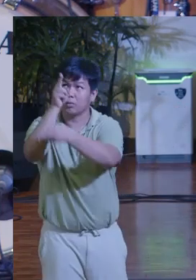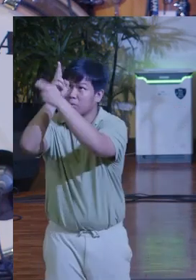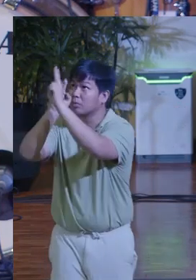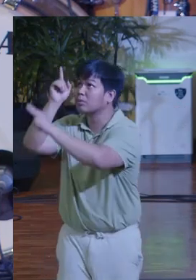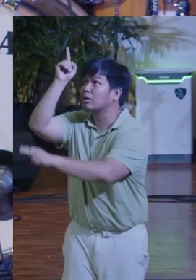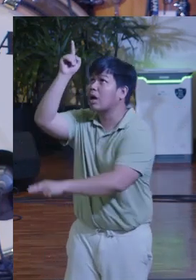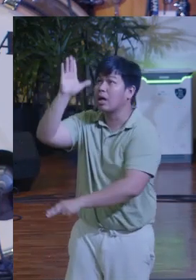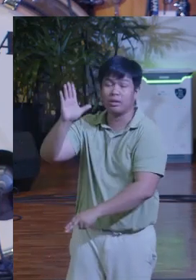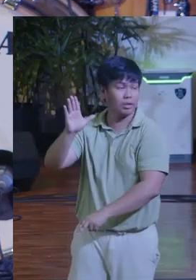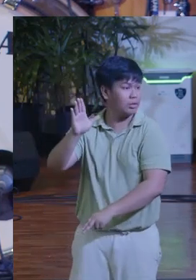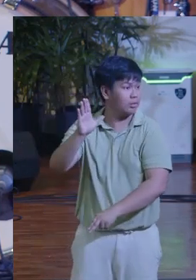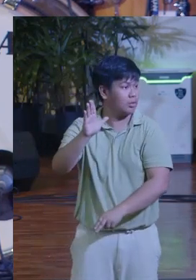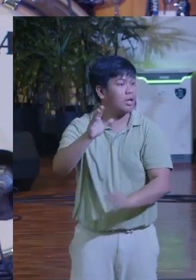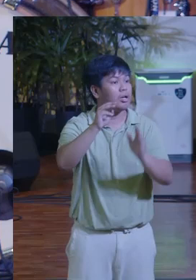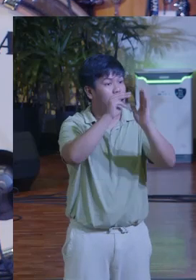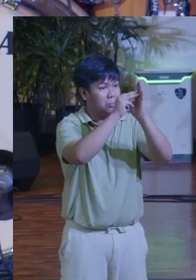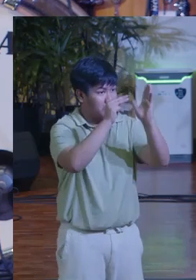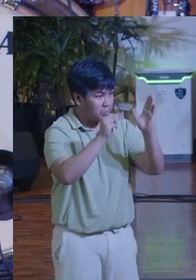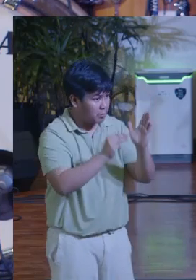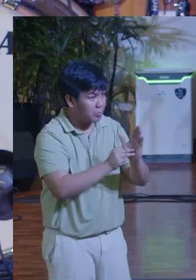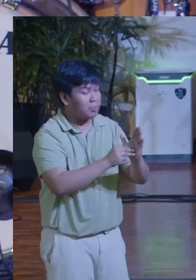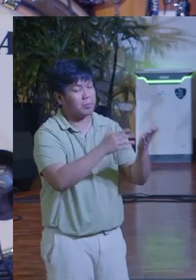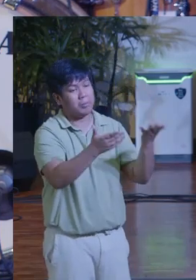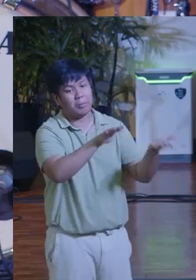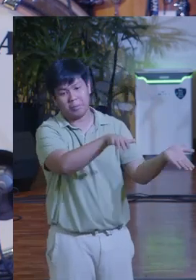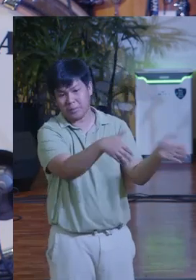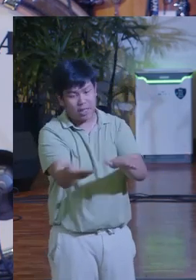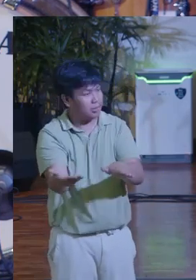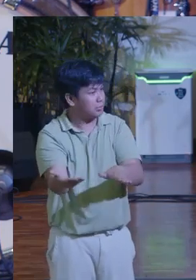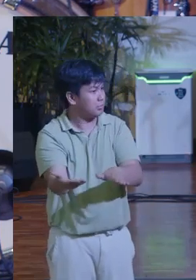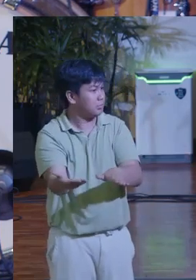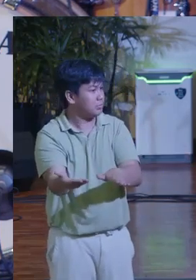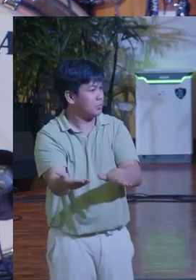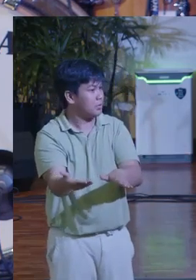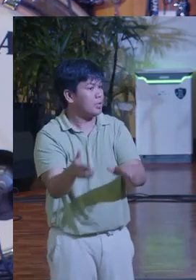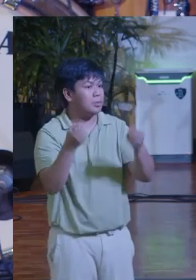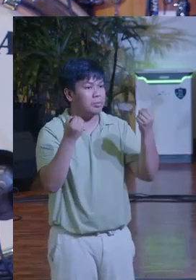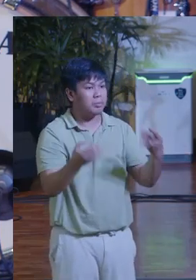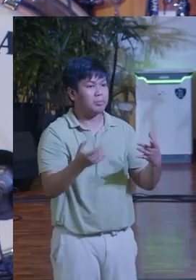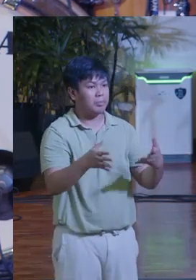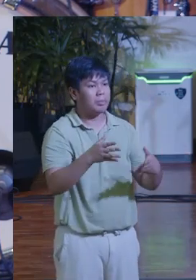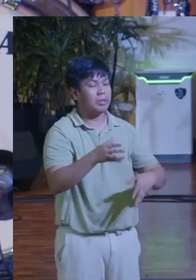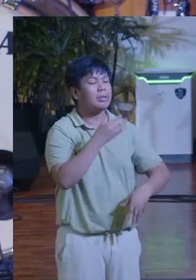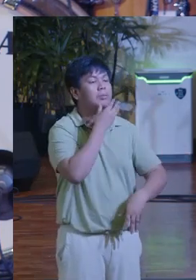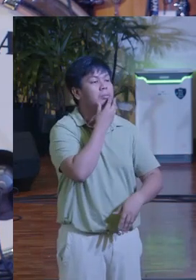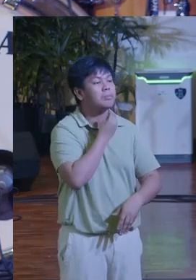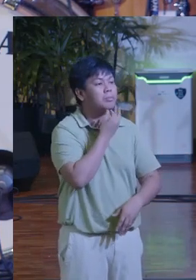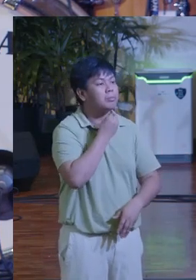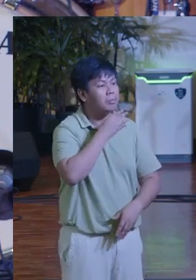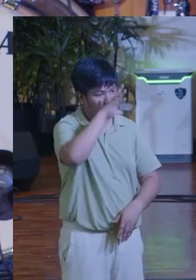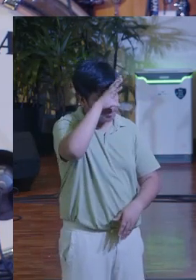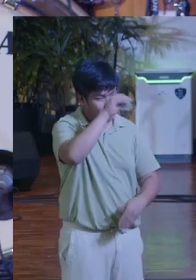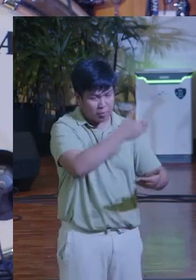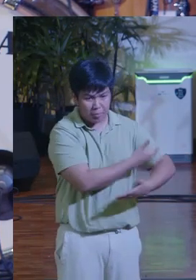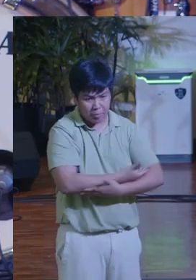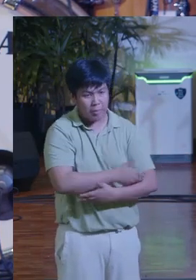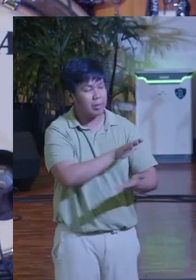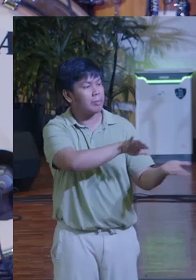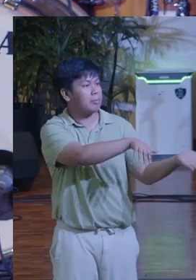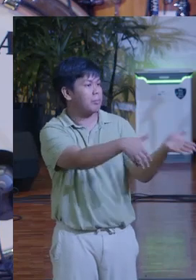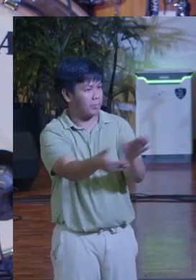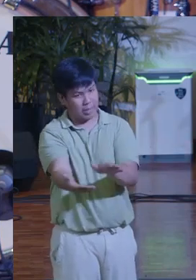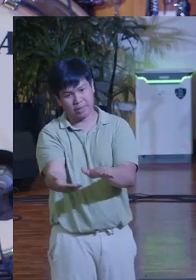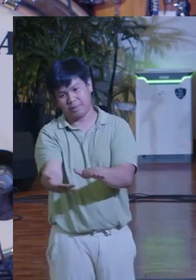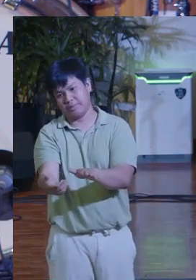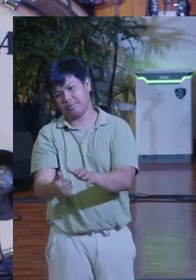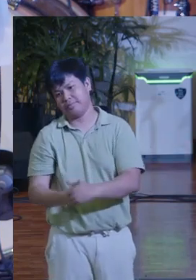Diyos upang sumuway sa utos ng hari at iligtas si Moses na malamang tinulungan